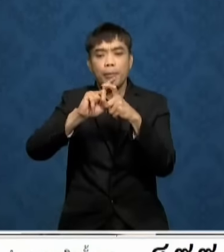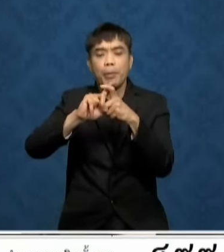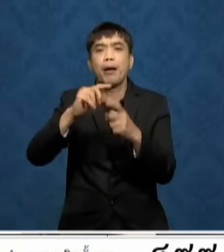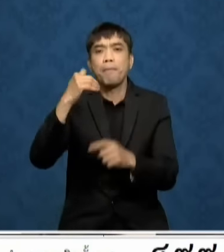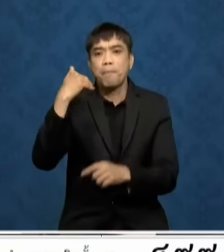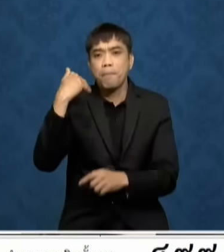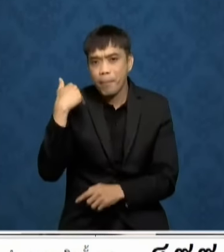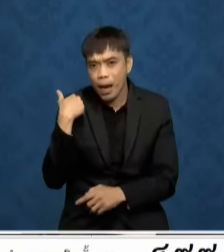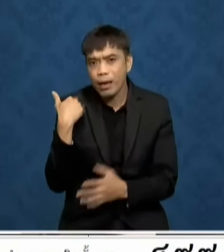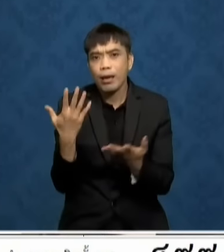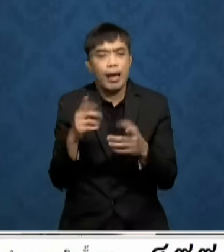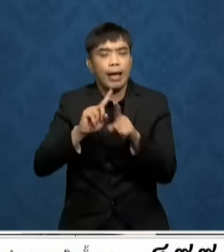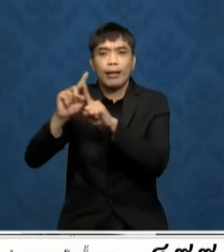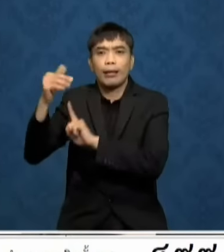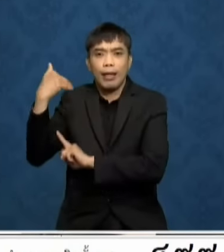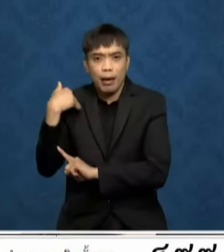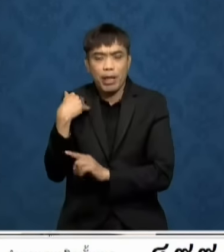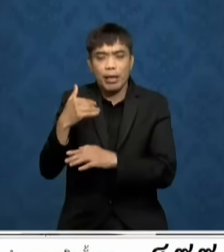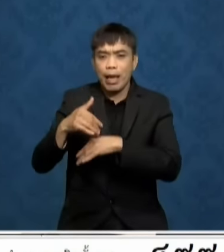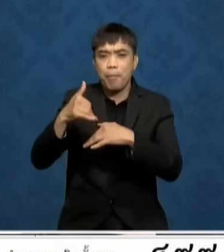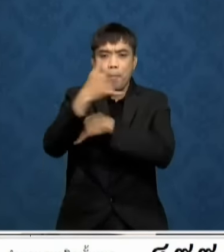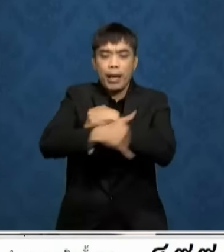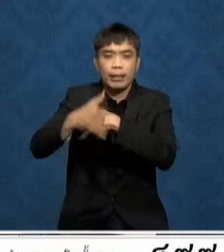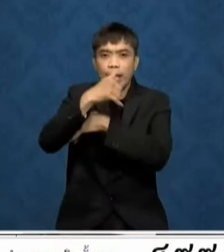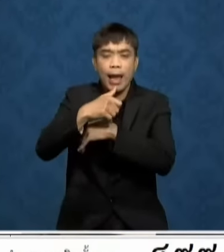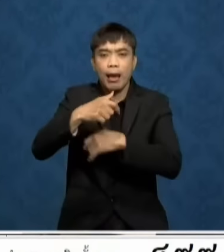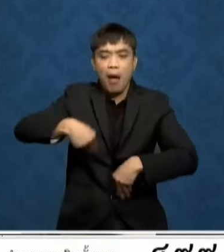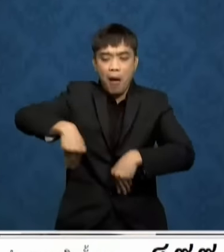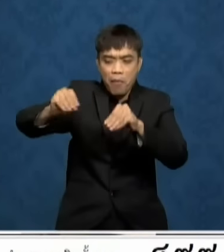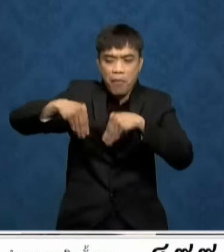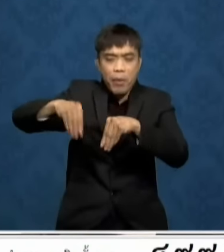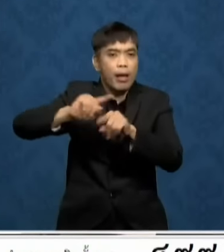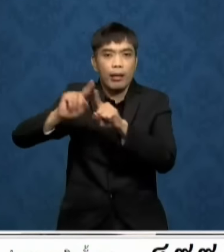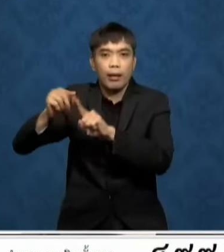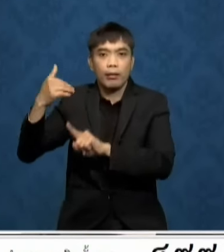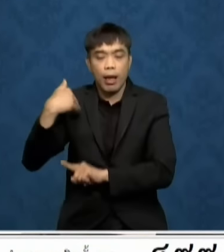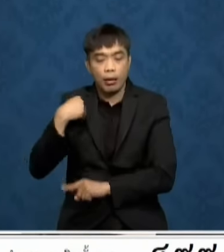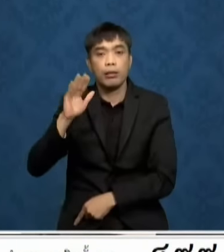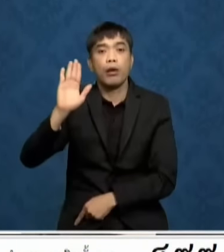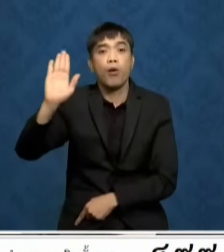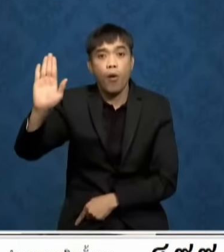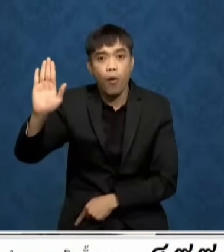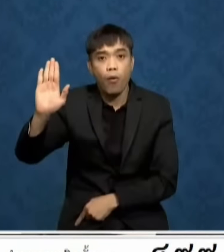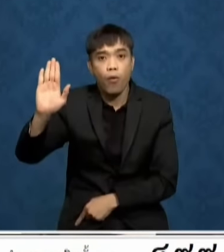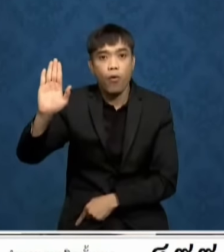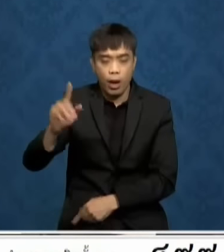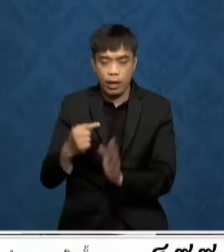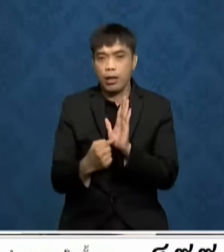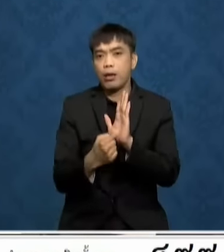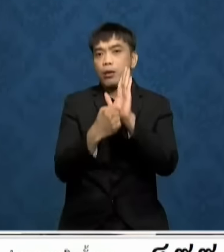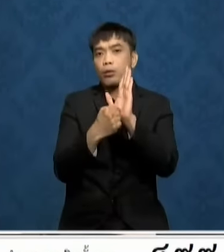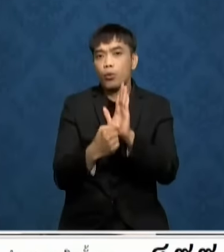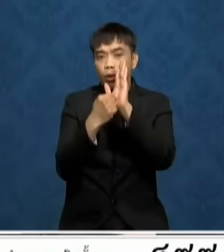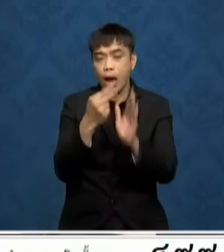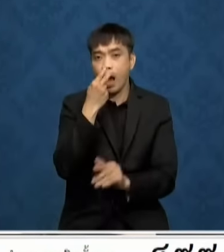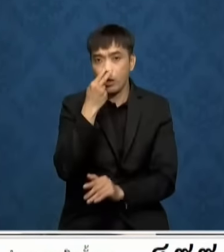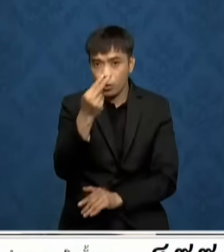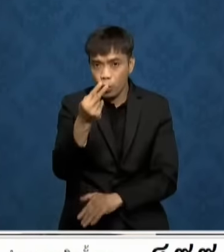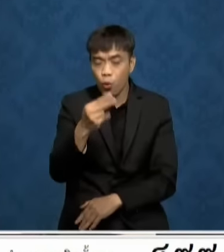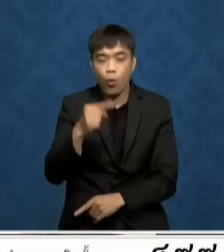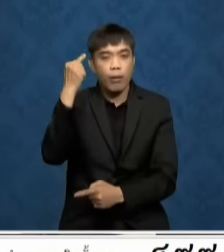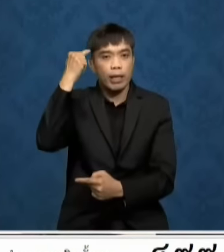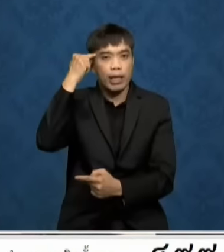กีแนวคิดแบ่งแยกดินแดนบาสในสเปนท่านประธานจะเห็นค่ะว่าอุดมการณ์การเมืองที่ถูกตีตราว่าเป็นอันตรายนั้นโดยหลักแล้ว